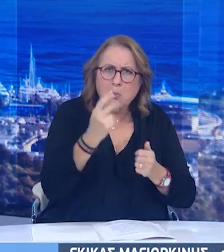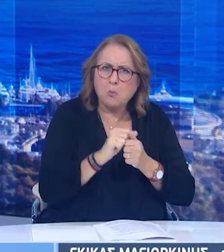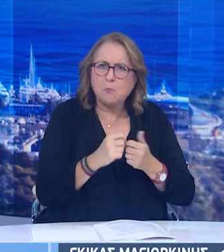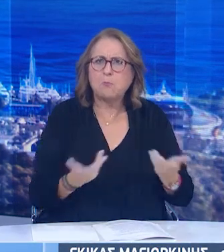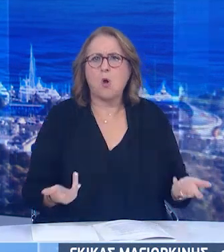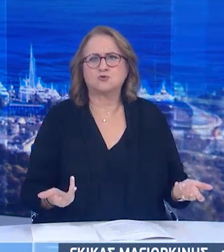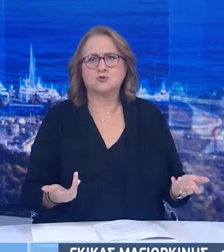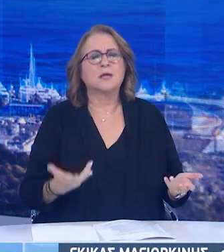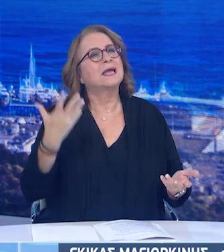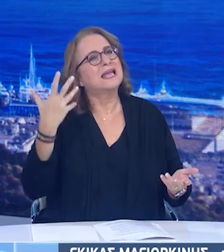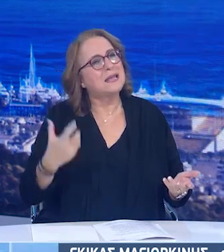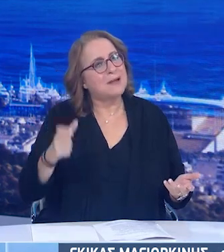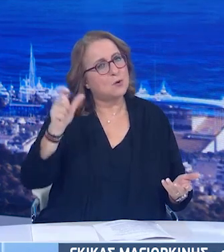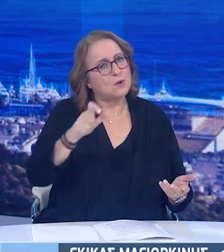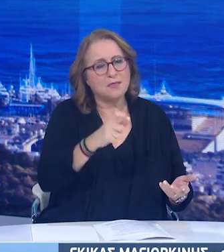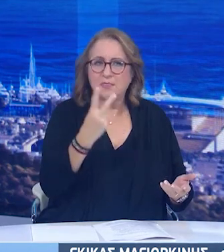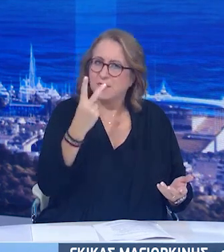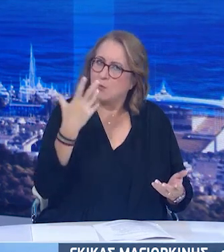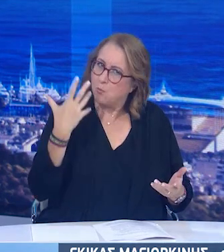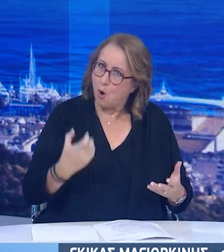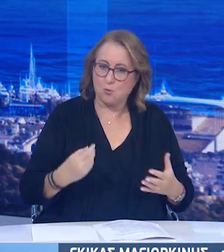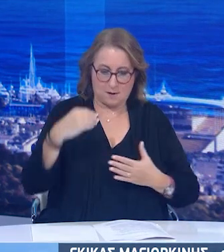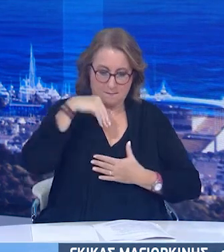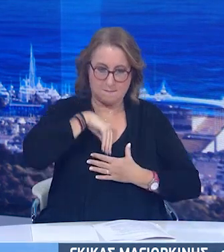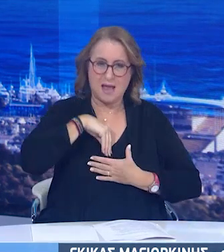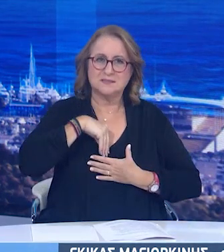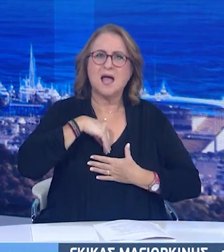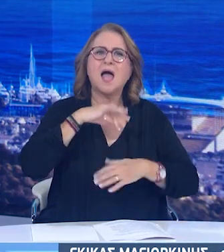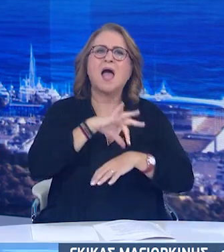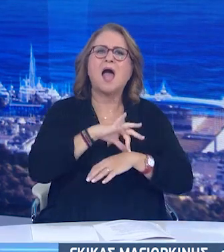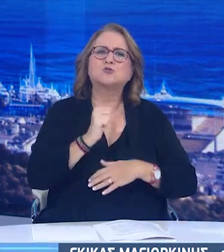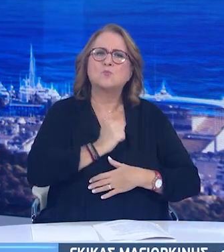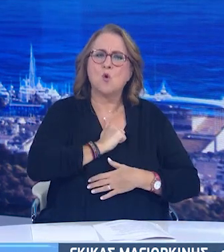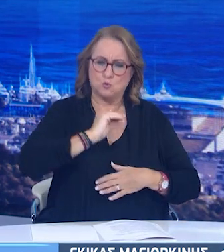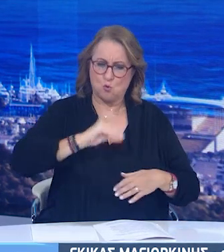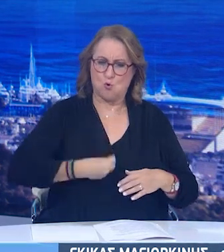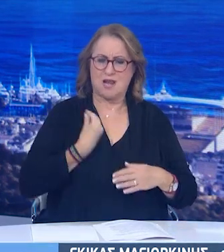άνοσο νόσημα. Στην άλλη, όχι. Και μιλάμε για αρκετά νέους ανθρώπους. Τι τους συμβουλεύετε να κάνουν?